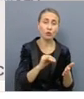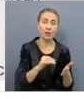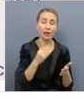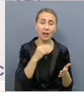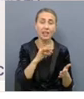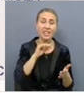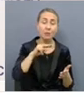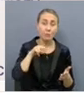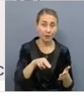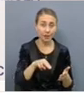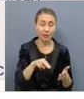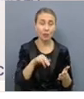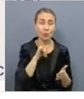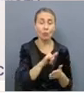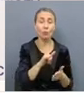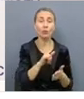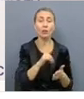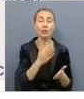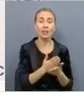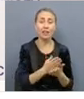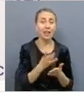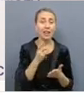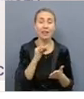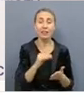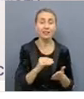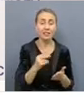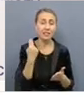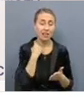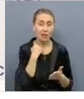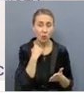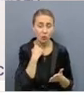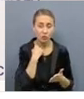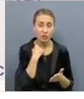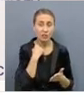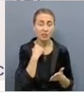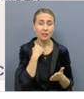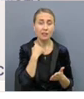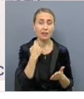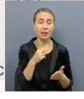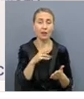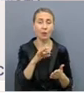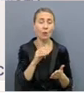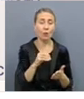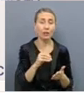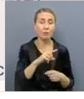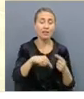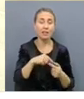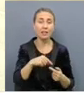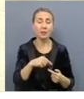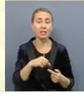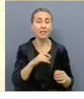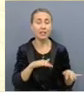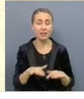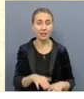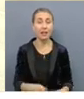индивидуальных предпринимателей, у которых имеется некорректная налоговая задолженность по налогам от предпринимательской деятельности.